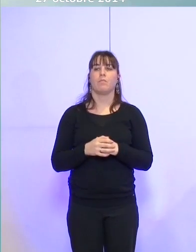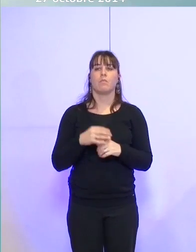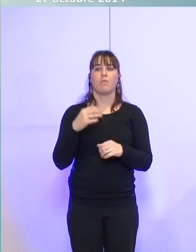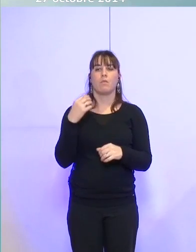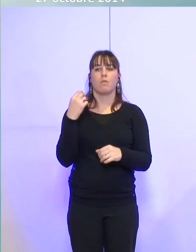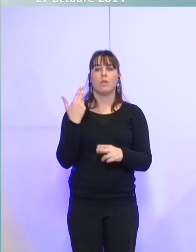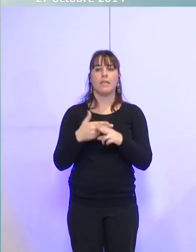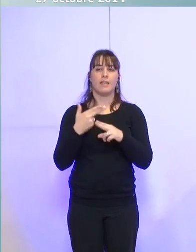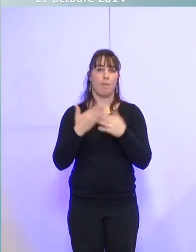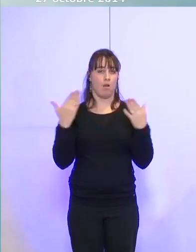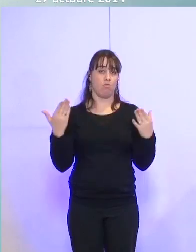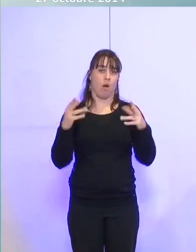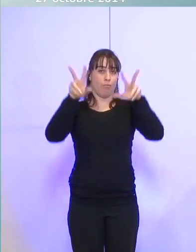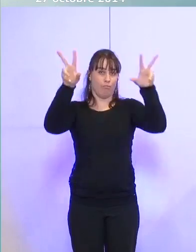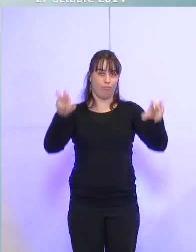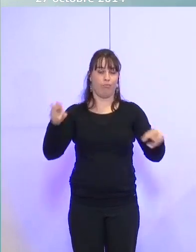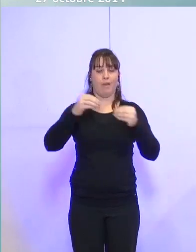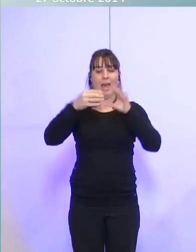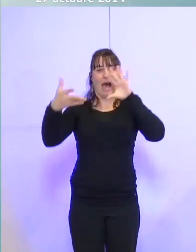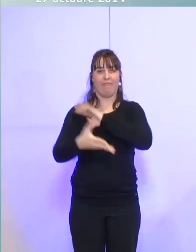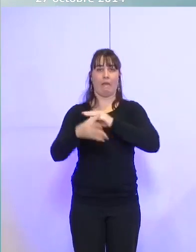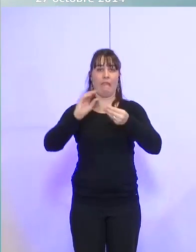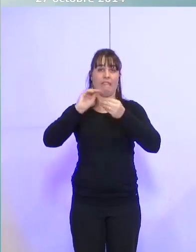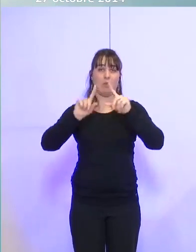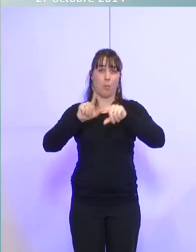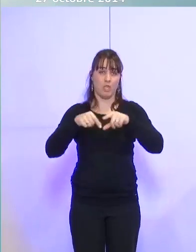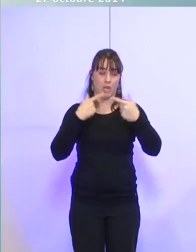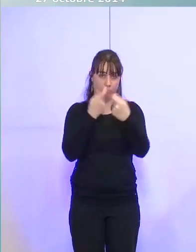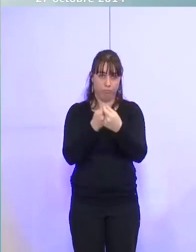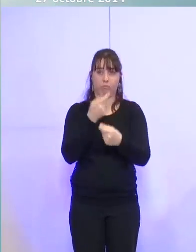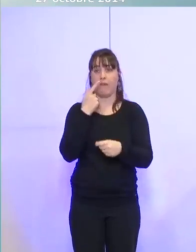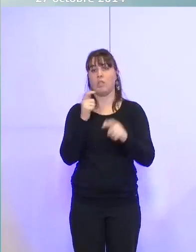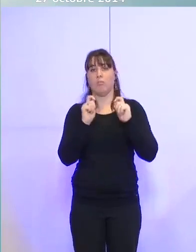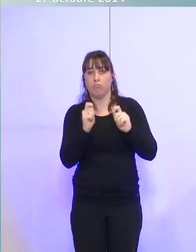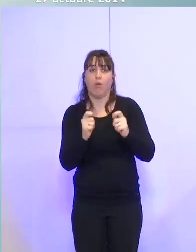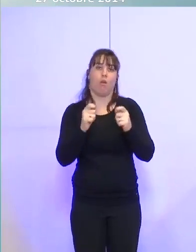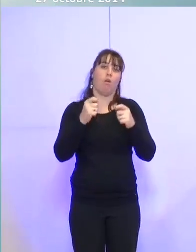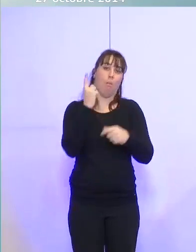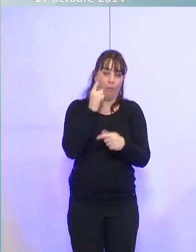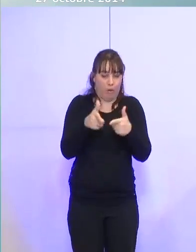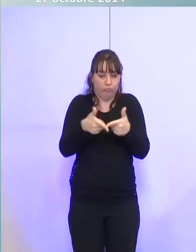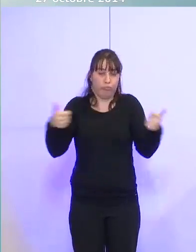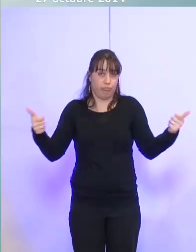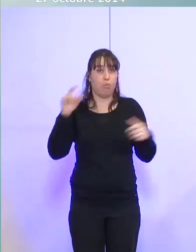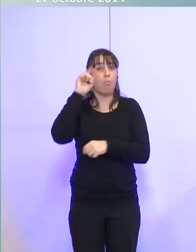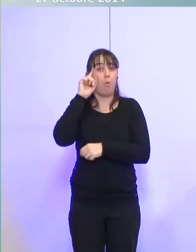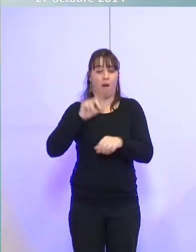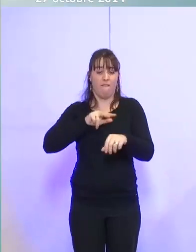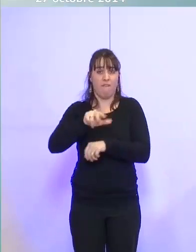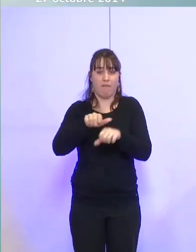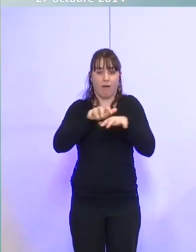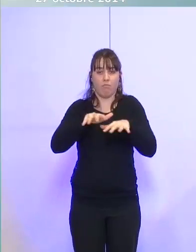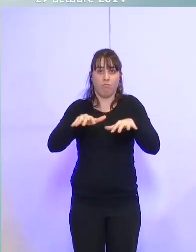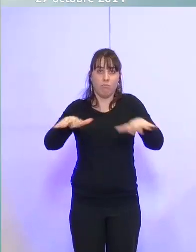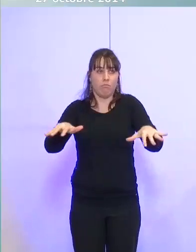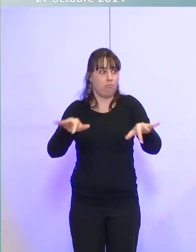communément l'Internet des objets. Donc l'Internet des objets, c'est l'idée que nous allons avoir de plus en plus dans notre quotidien des